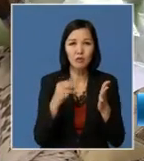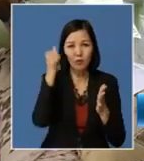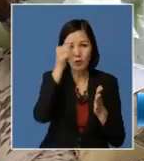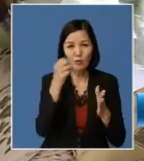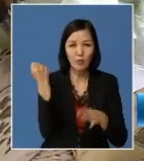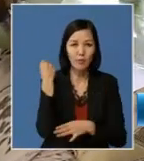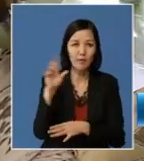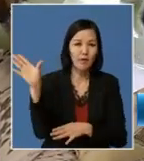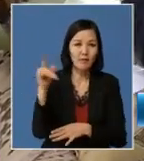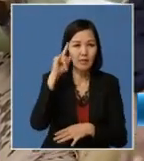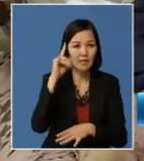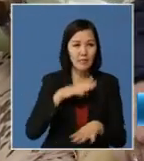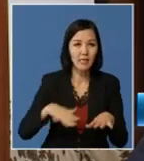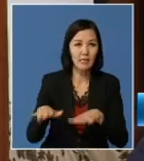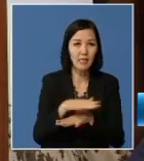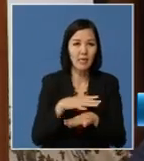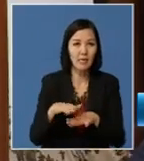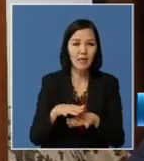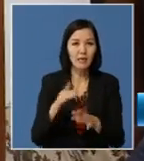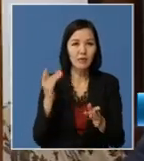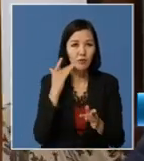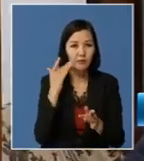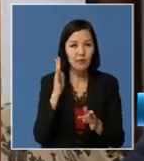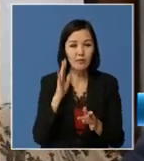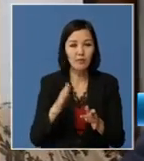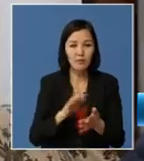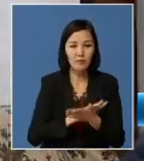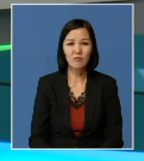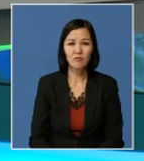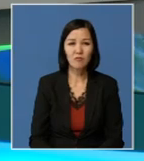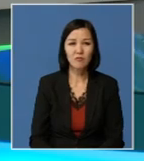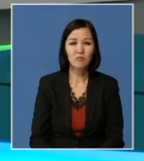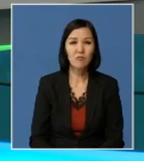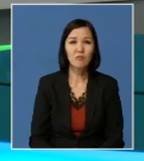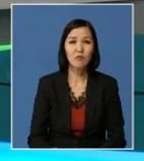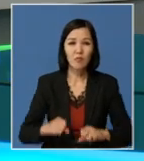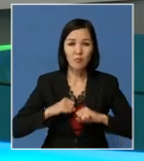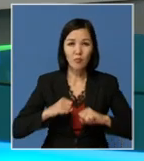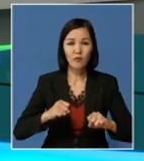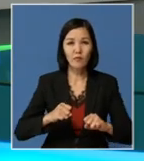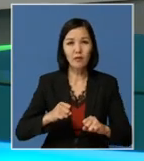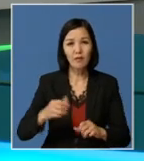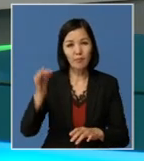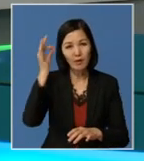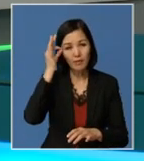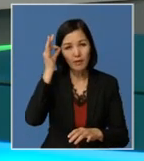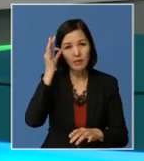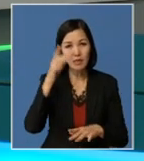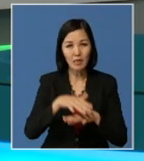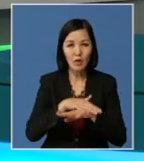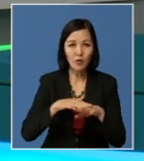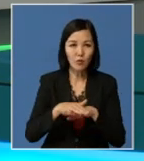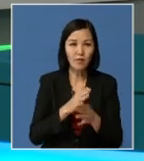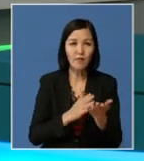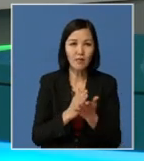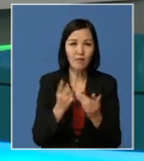всех казахстанцев и пожелал, чтобы всегда небо было мирным. Их подвиг в памяти народной. Ветеранов Великой